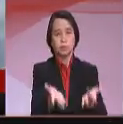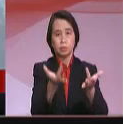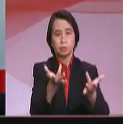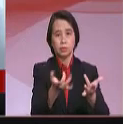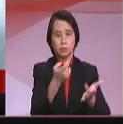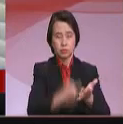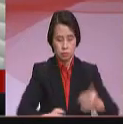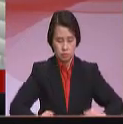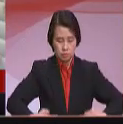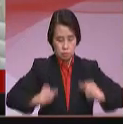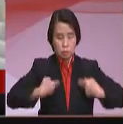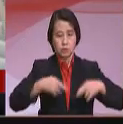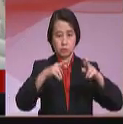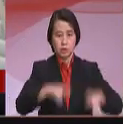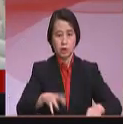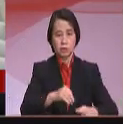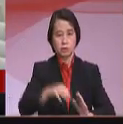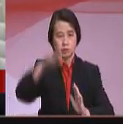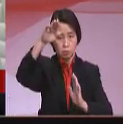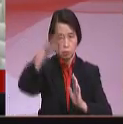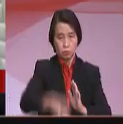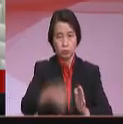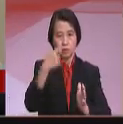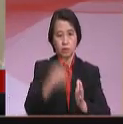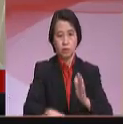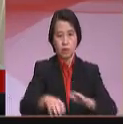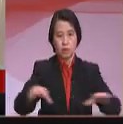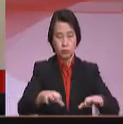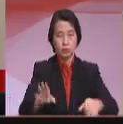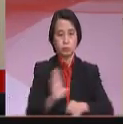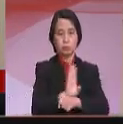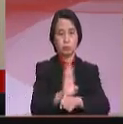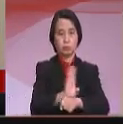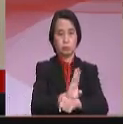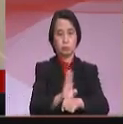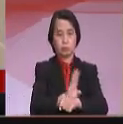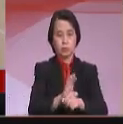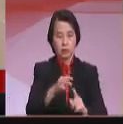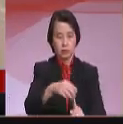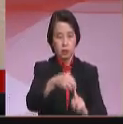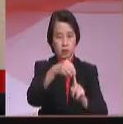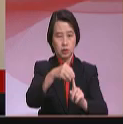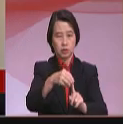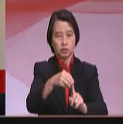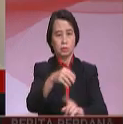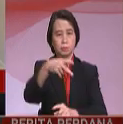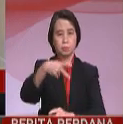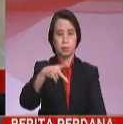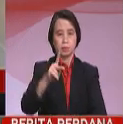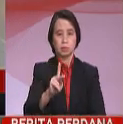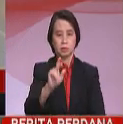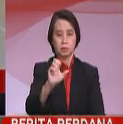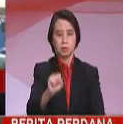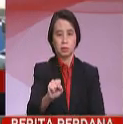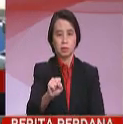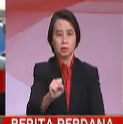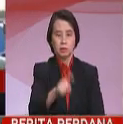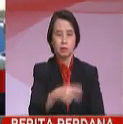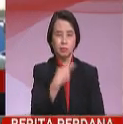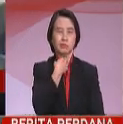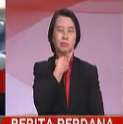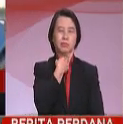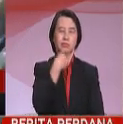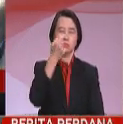kos sara hidup rakyat dan menurunkan kos menjalankan perniagaan, terutama industri kecil dan sederhana yang